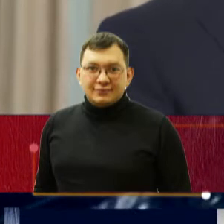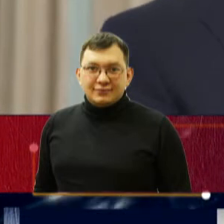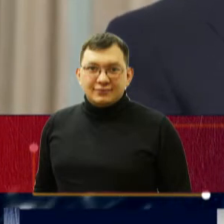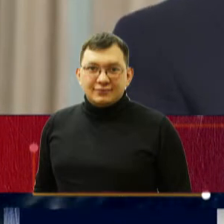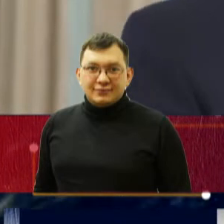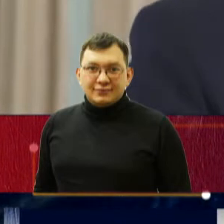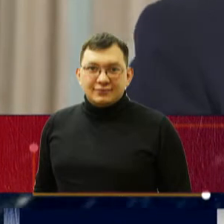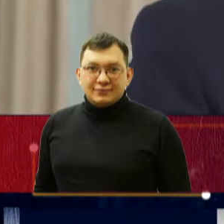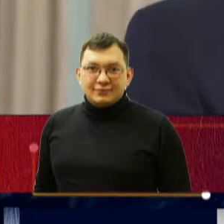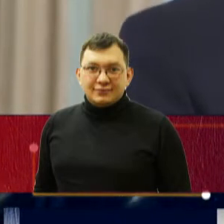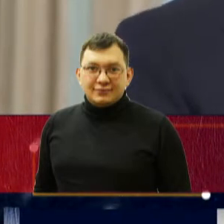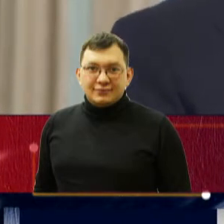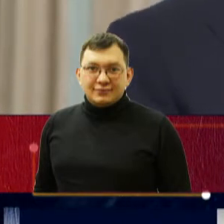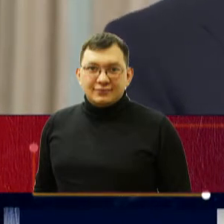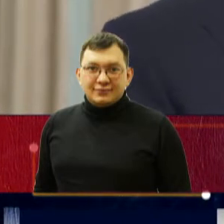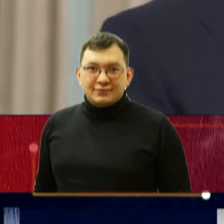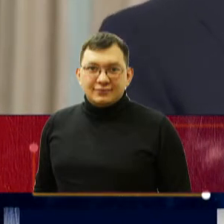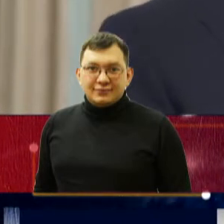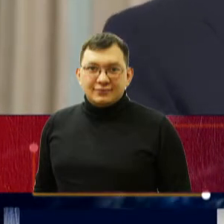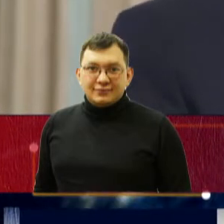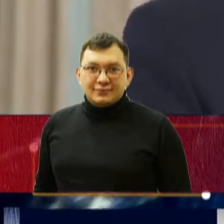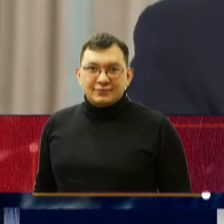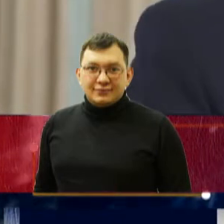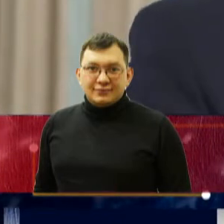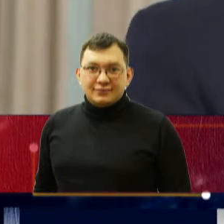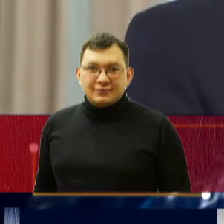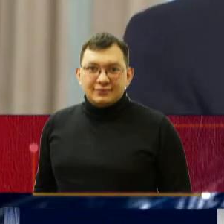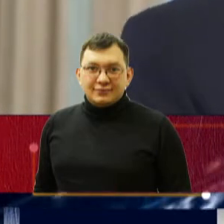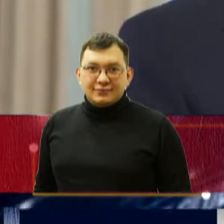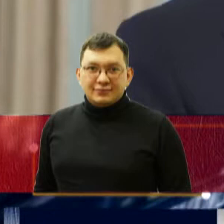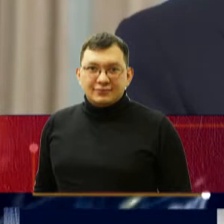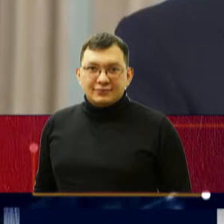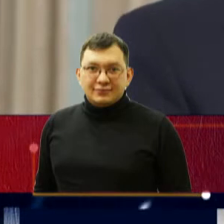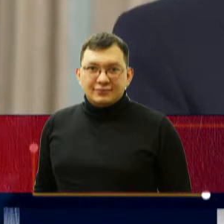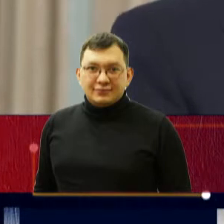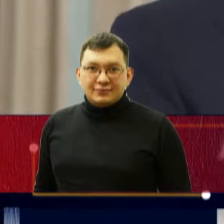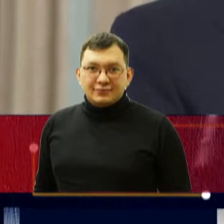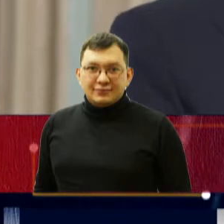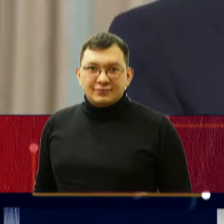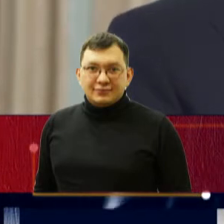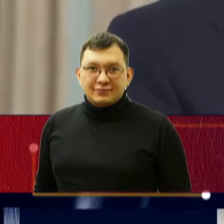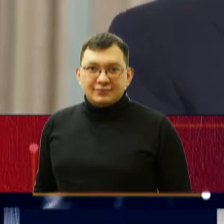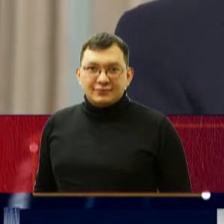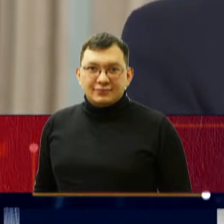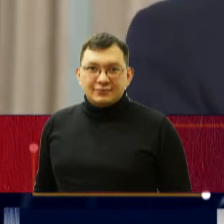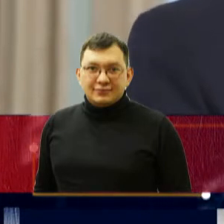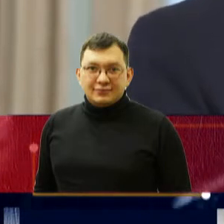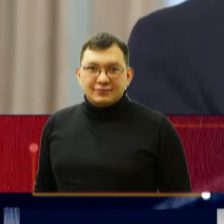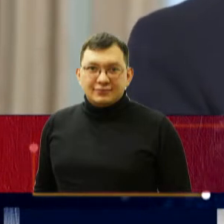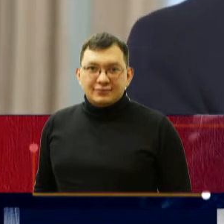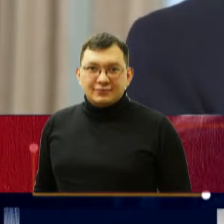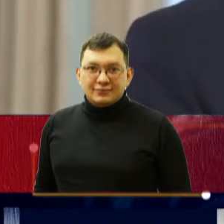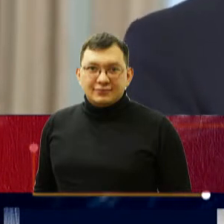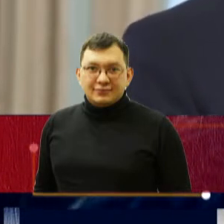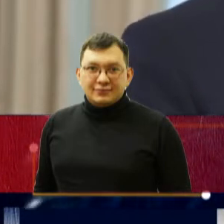які ми разом з вами обговорювали, ну, завжди говоримо так, що є замовний якийсь характер і наполовину